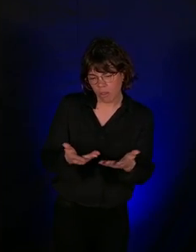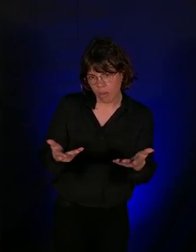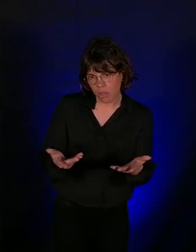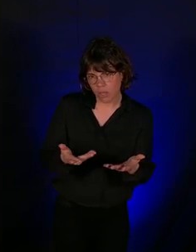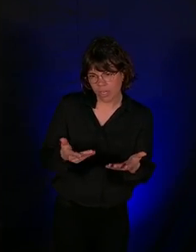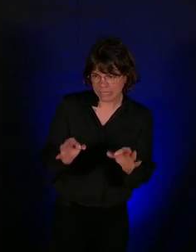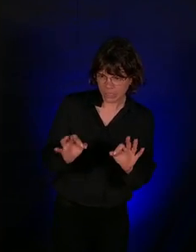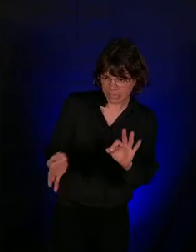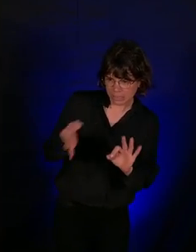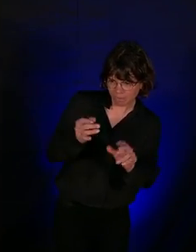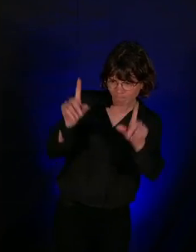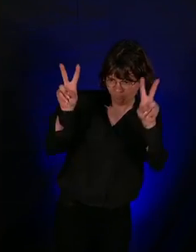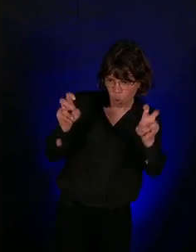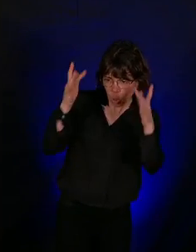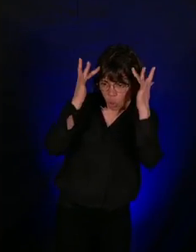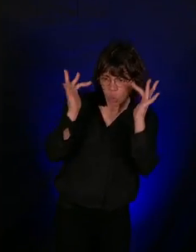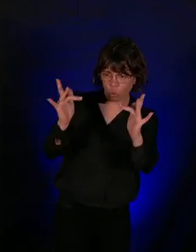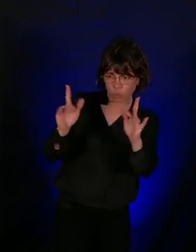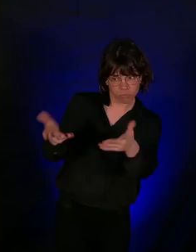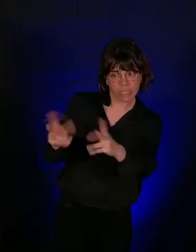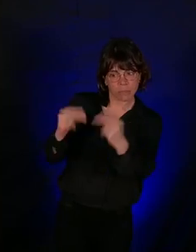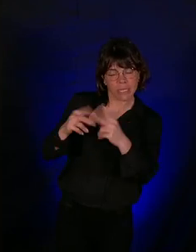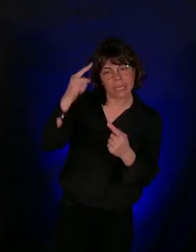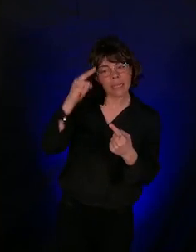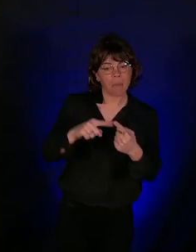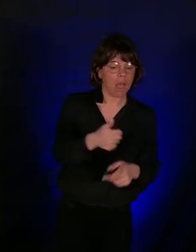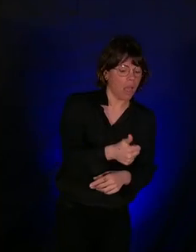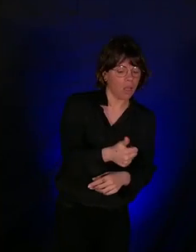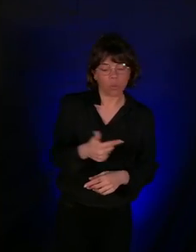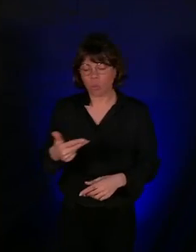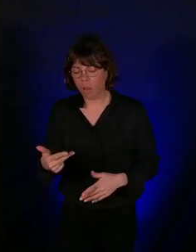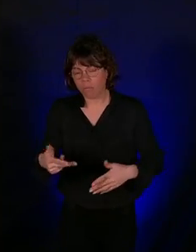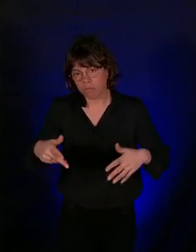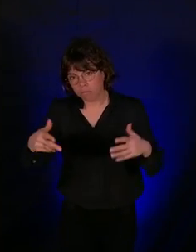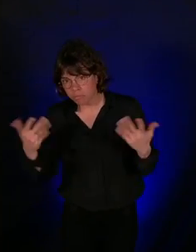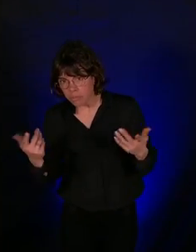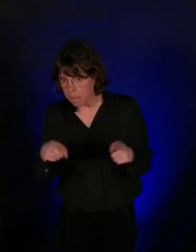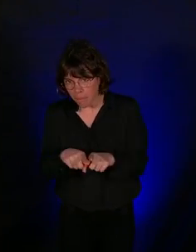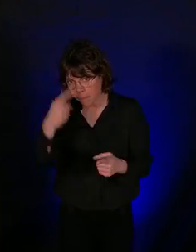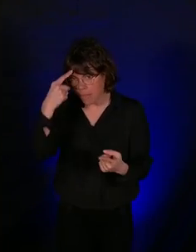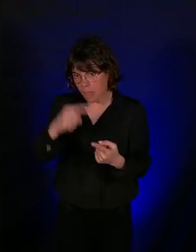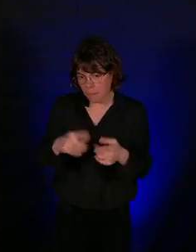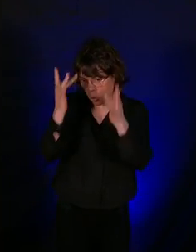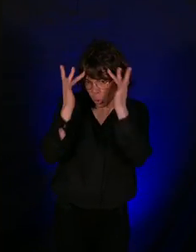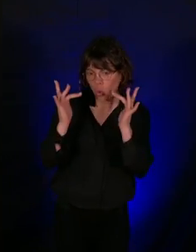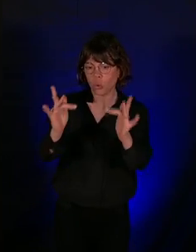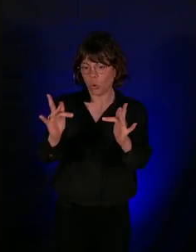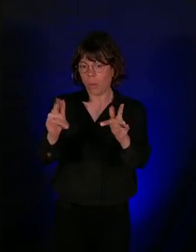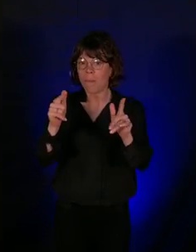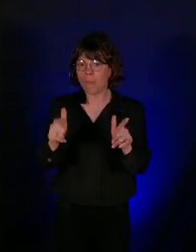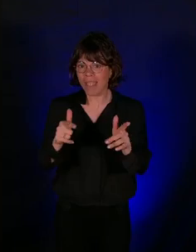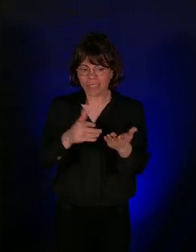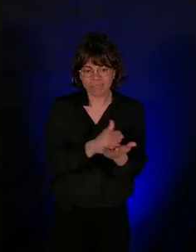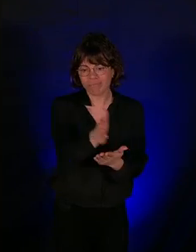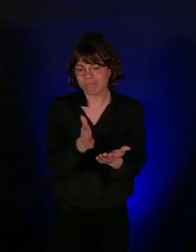parle du de la culture comme tu le décris thème 1 ou thème 3 on parle de la du même sujet la culture mais pas de la même portée et